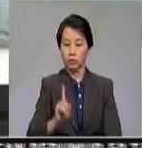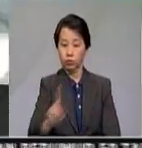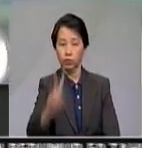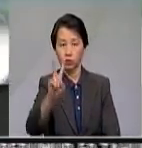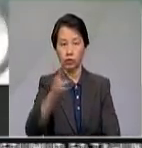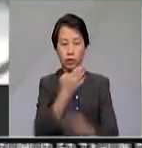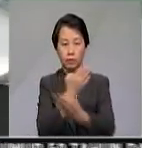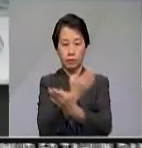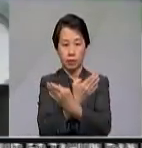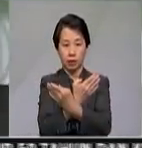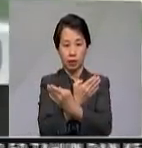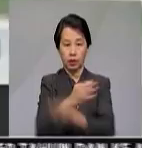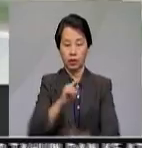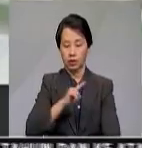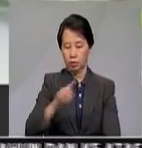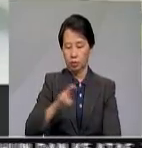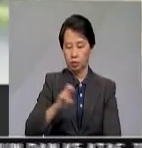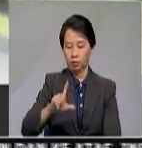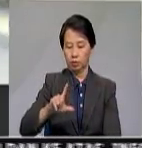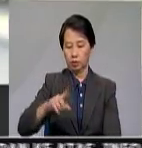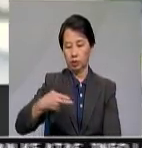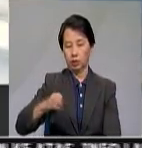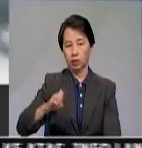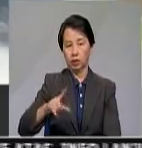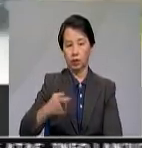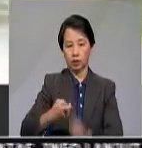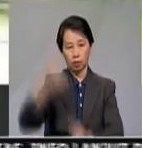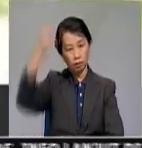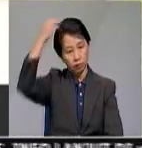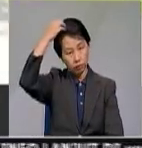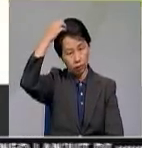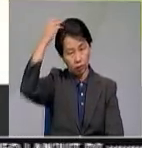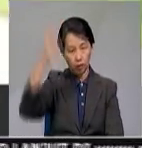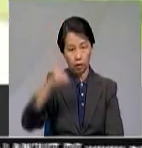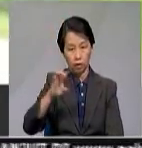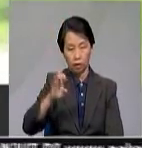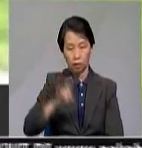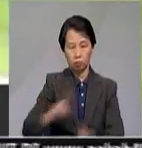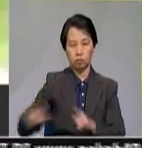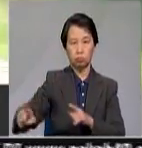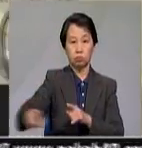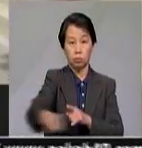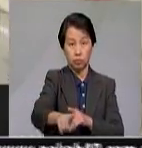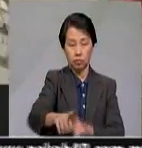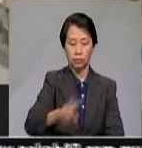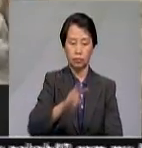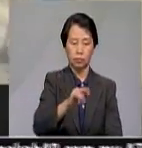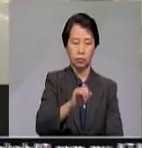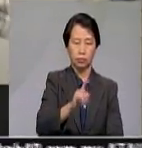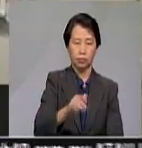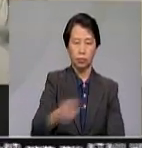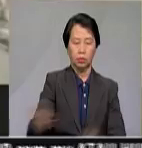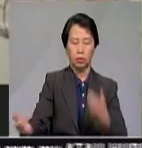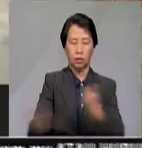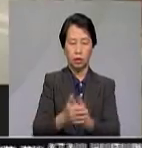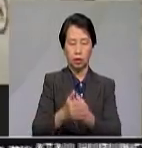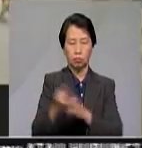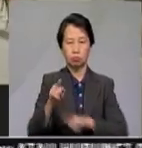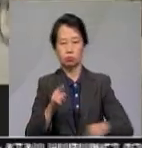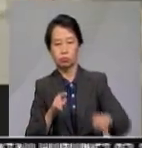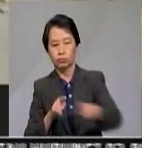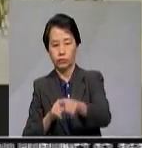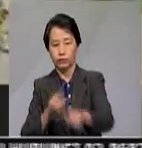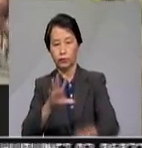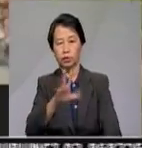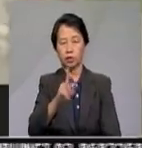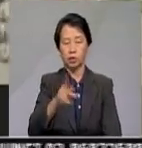Banting pula menyaksikan Zulhelmi Zainal daripada pasukan Selangor Darul Ehsan mendahului perlumbaan. Ni Azwan bagaimanapun kembali memintas